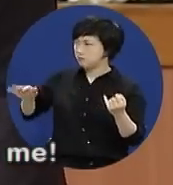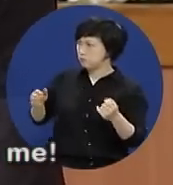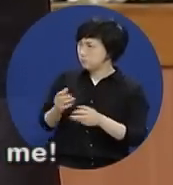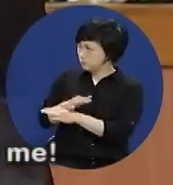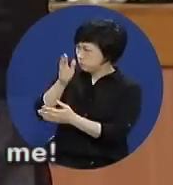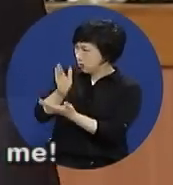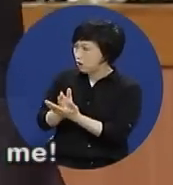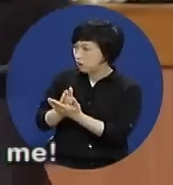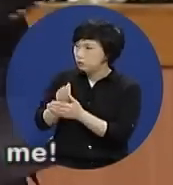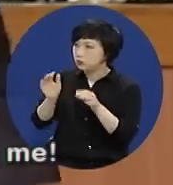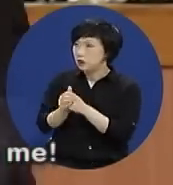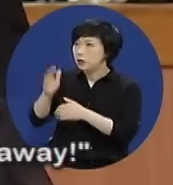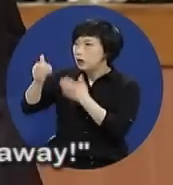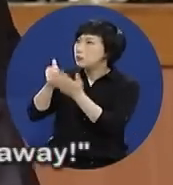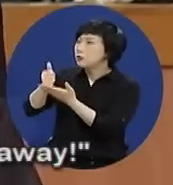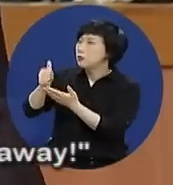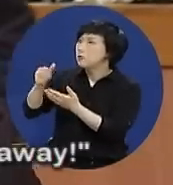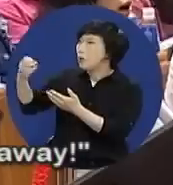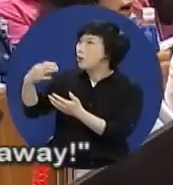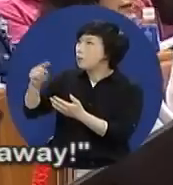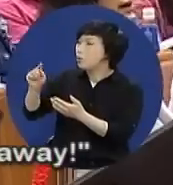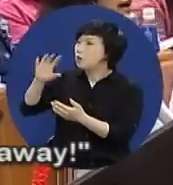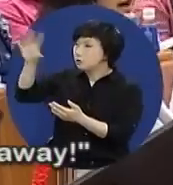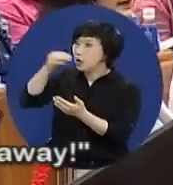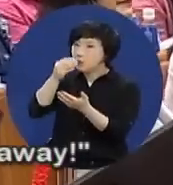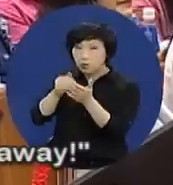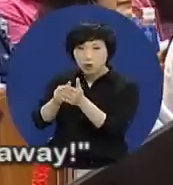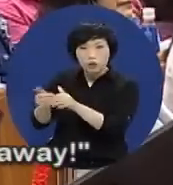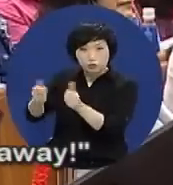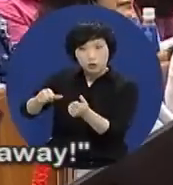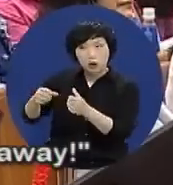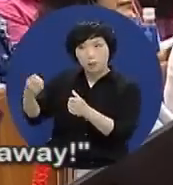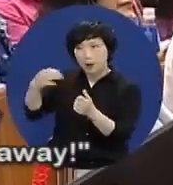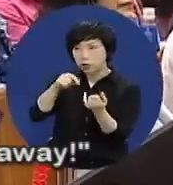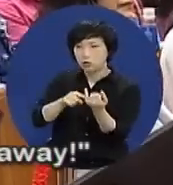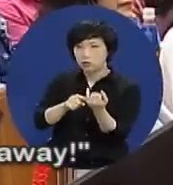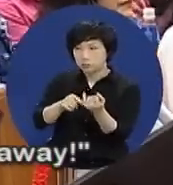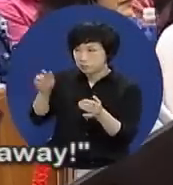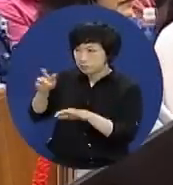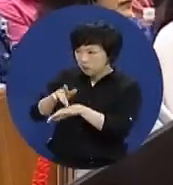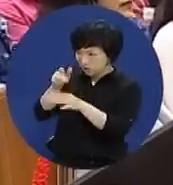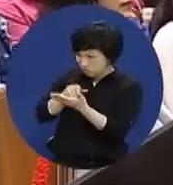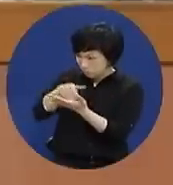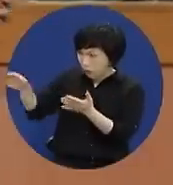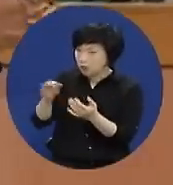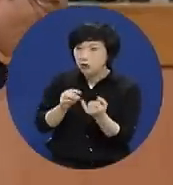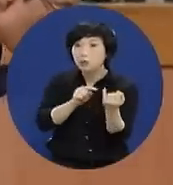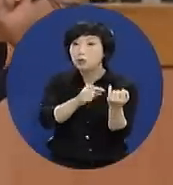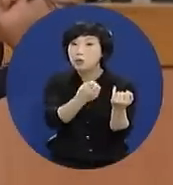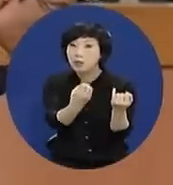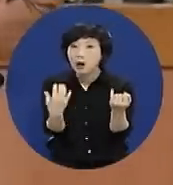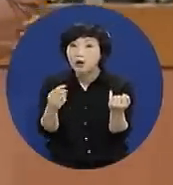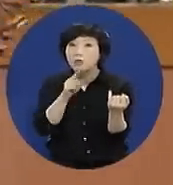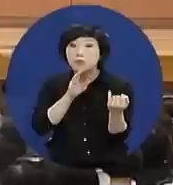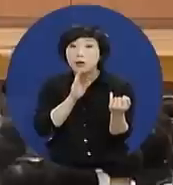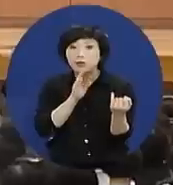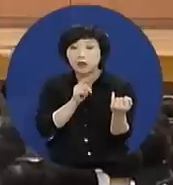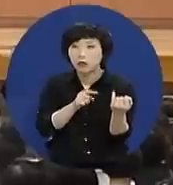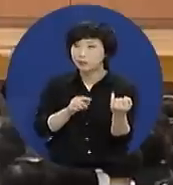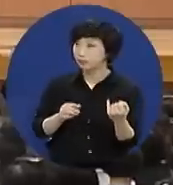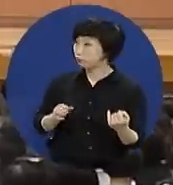れたサタンしけと言うべきですがそうなのか